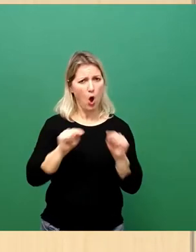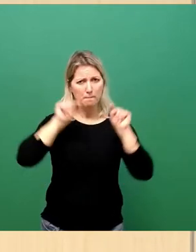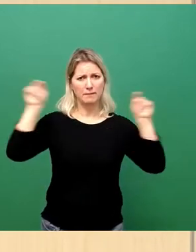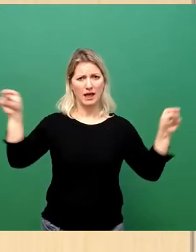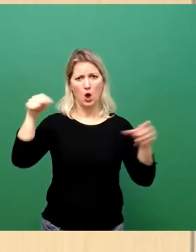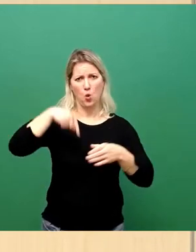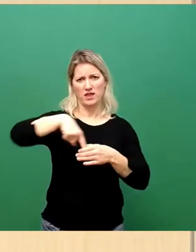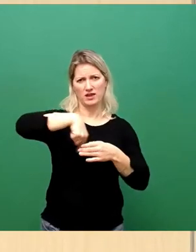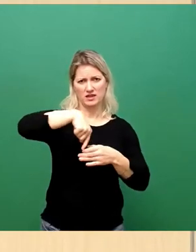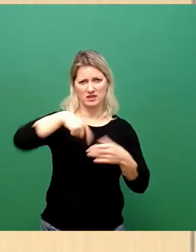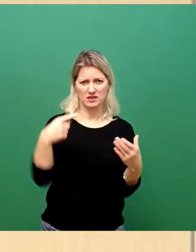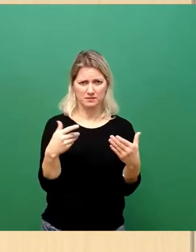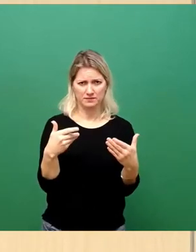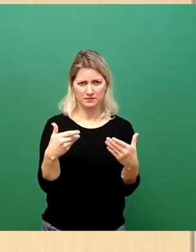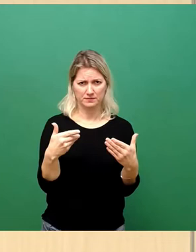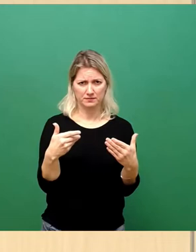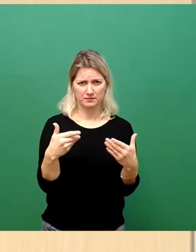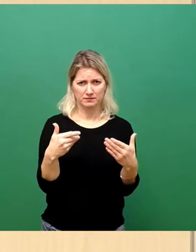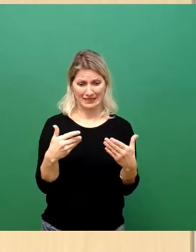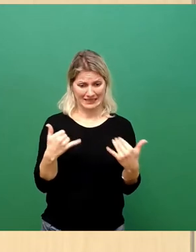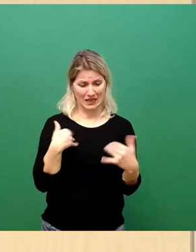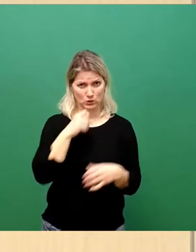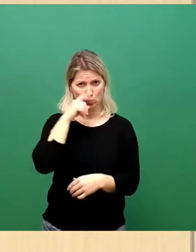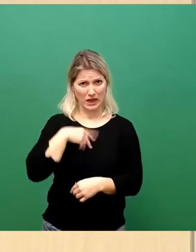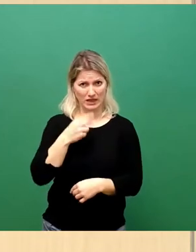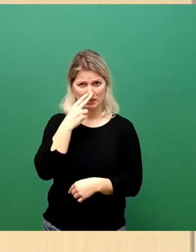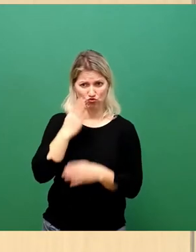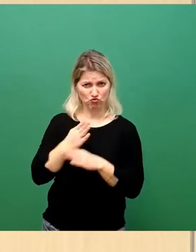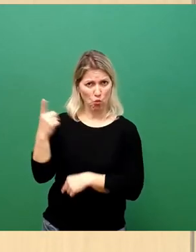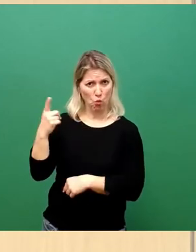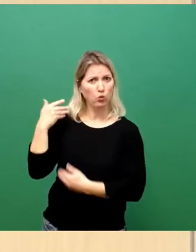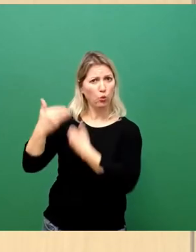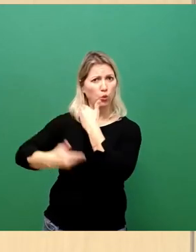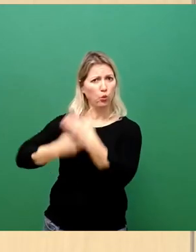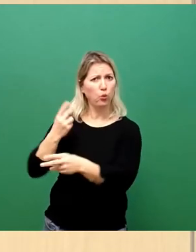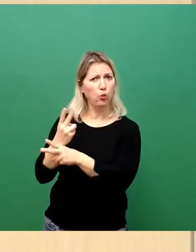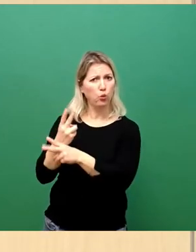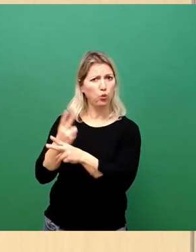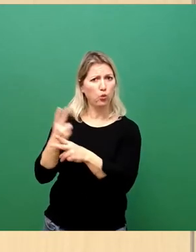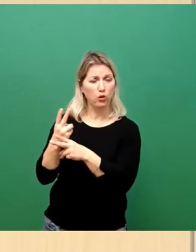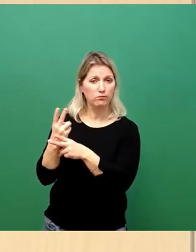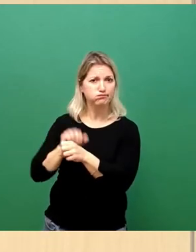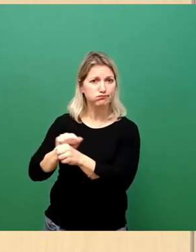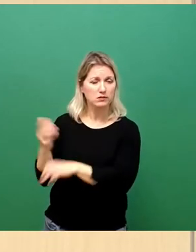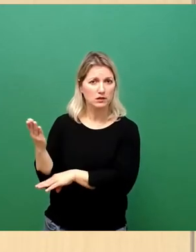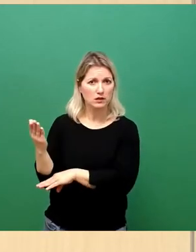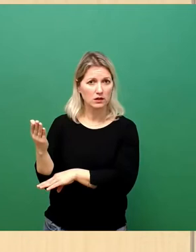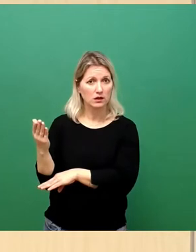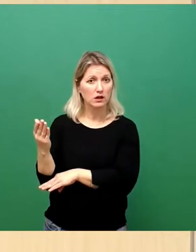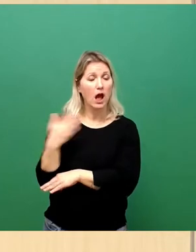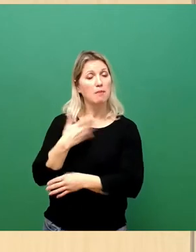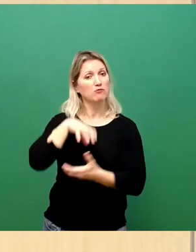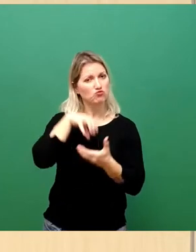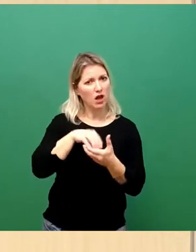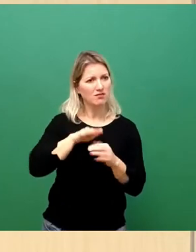führt, sehen wir heute in der Ukraine, aber diese Solidarität, die wir alle hier miteinander in unserer Stadt, in unserem Land, in